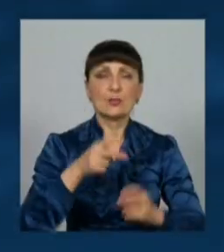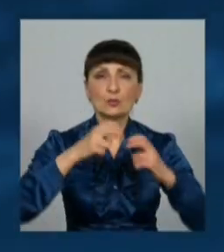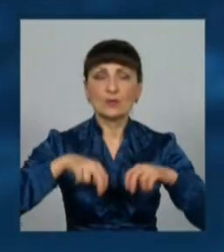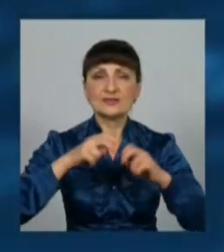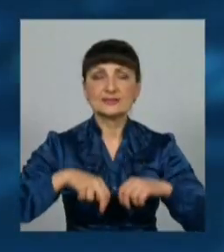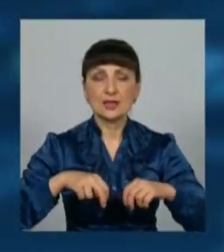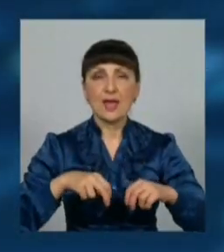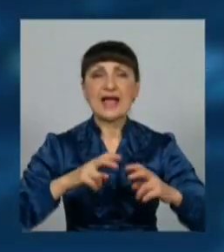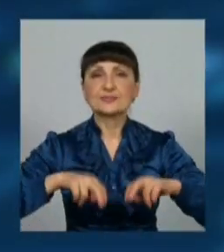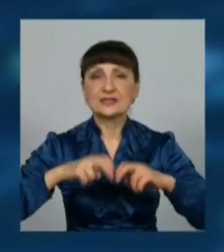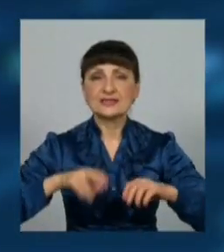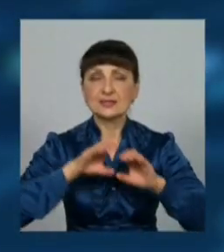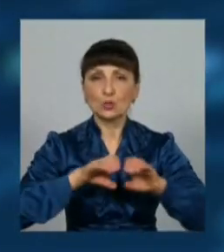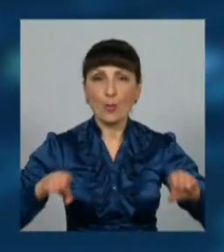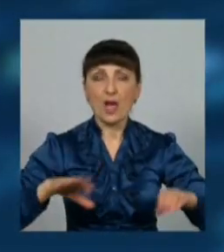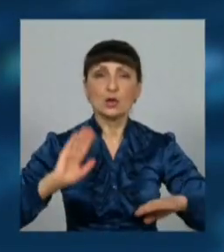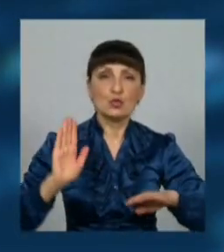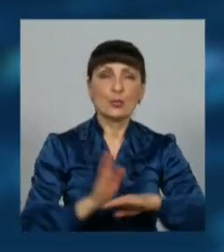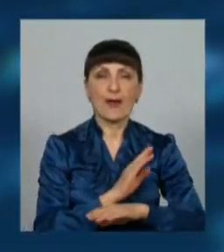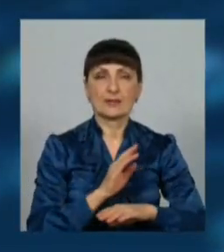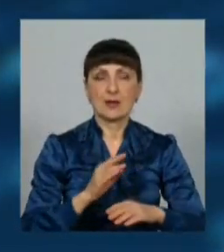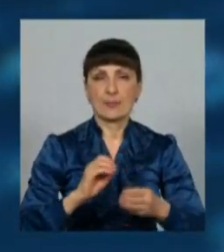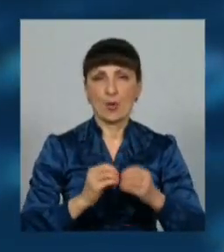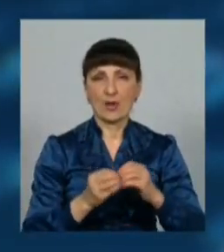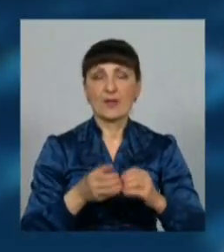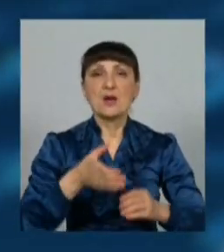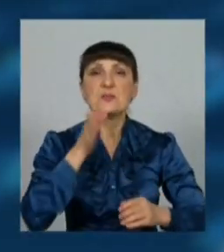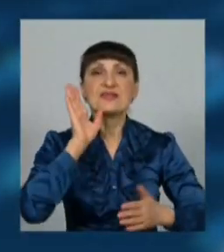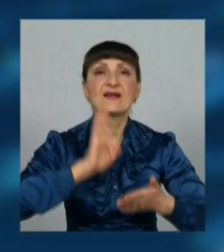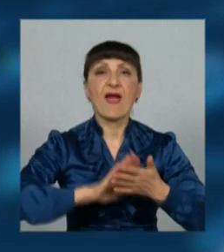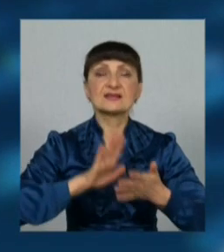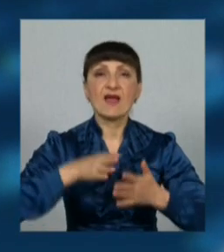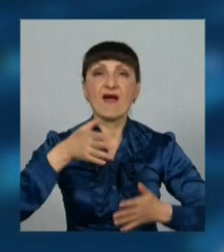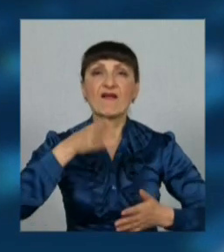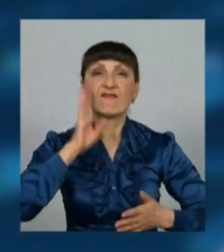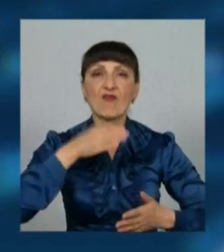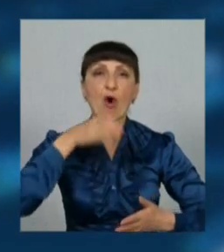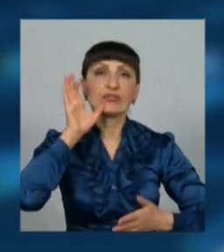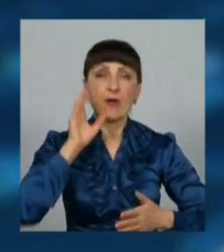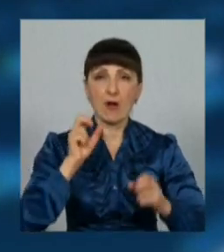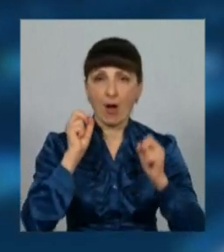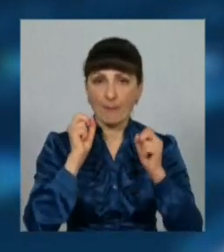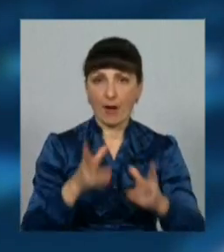водной артерии и устранить неполадки. Ведь пить такую грязную жидкость, которая идет из-под крана, даже